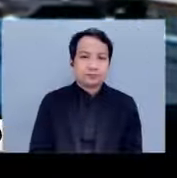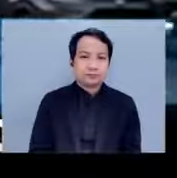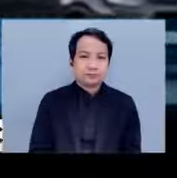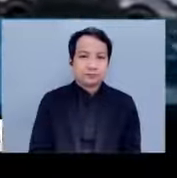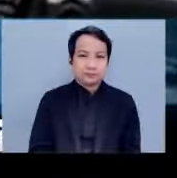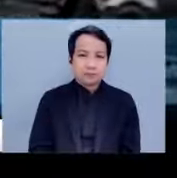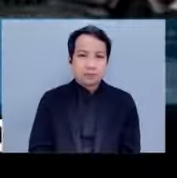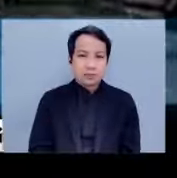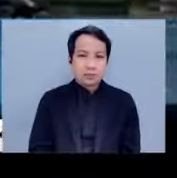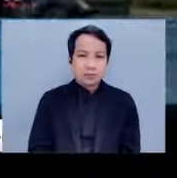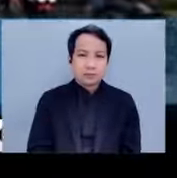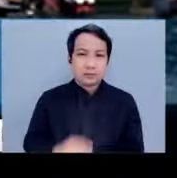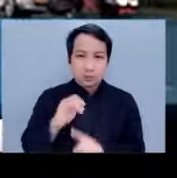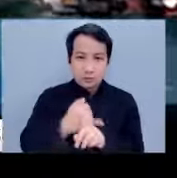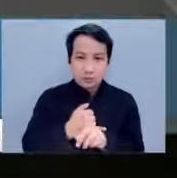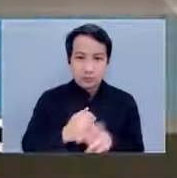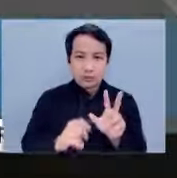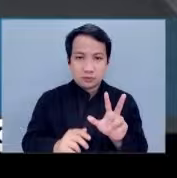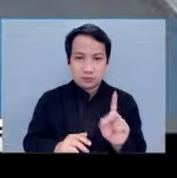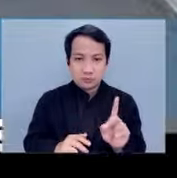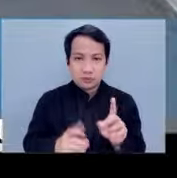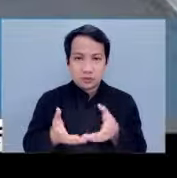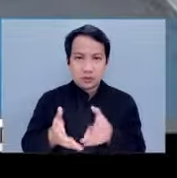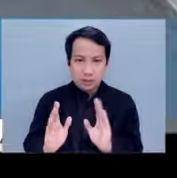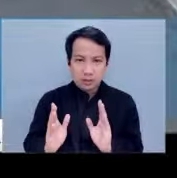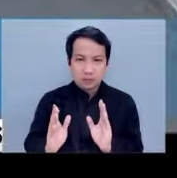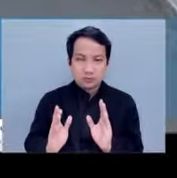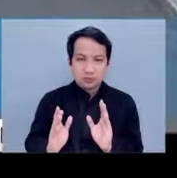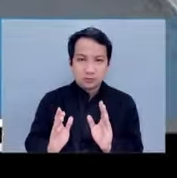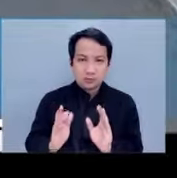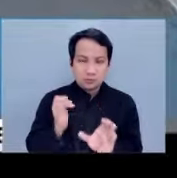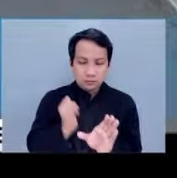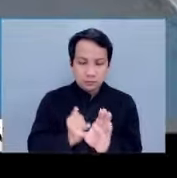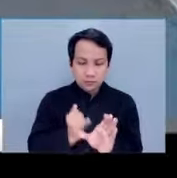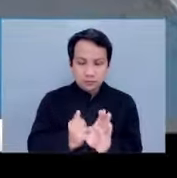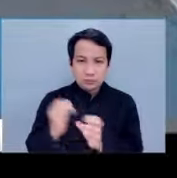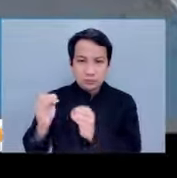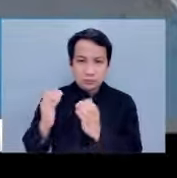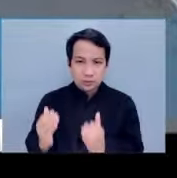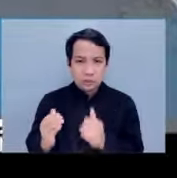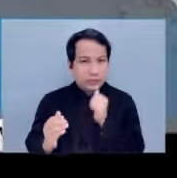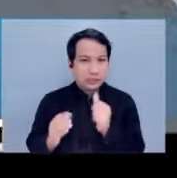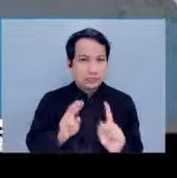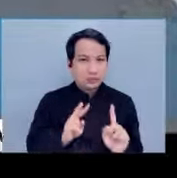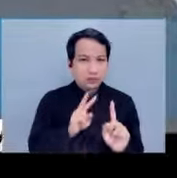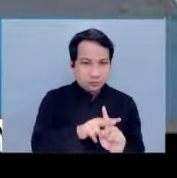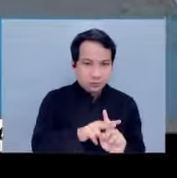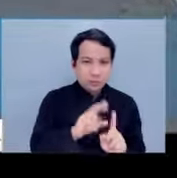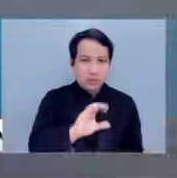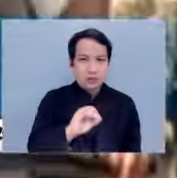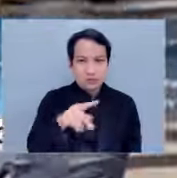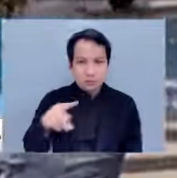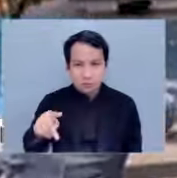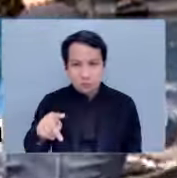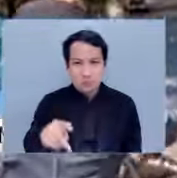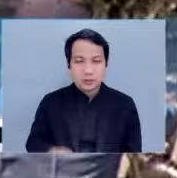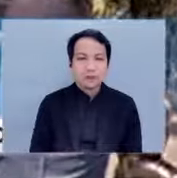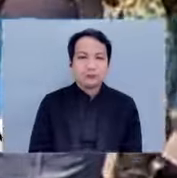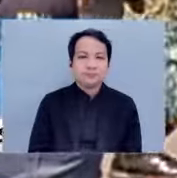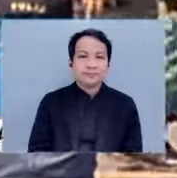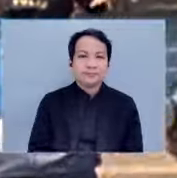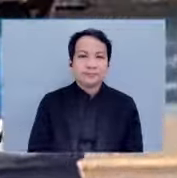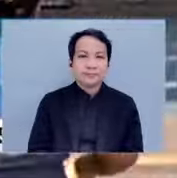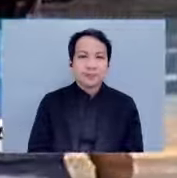Hanggang January 31 na lang pwedeng pumasada ang mga operator at chopper ng jeep na hindi nagpa-consolidate o wala pang kooperatiba. Kaya ang